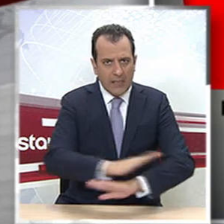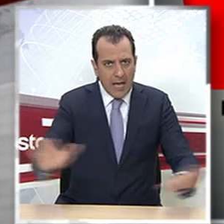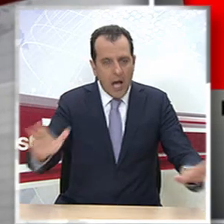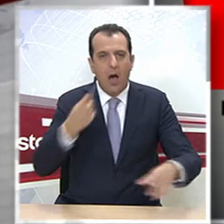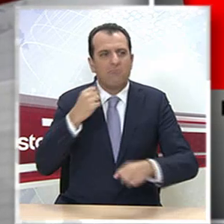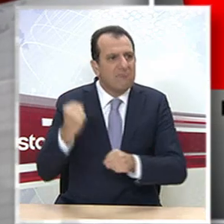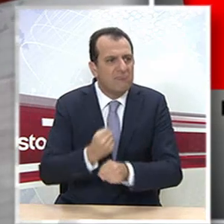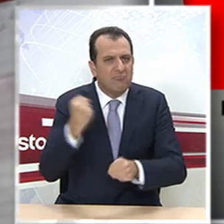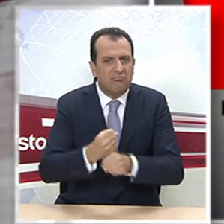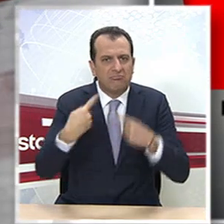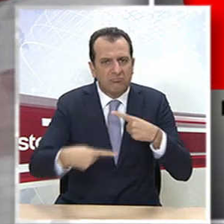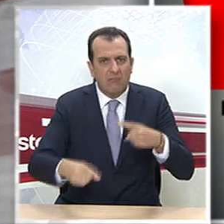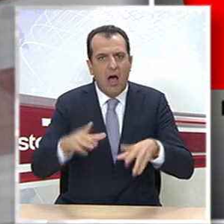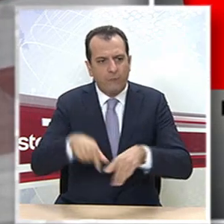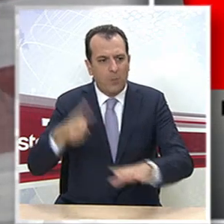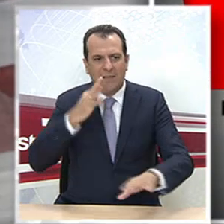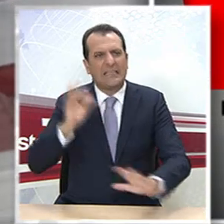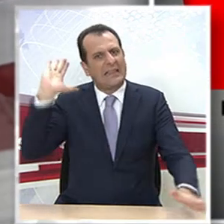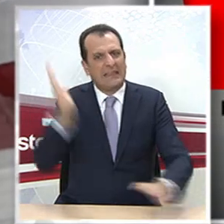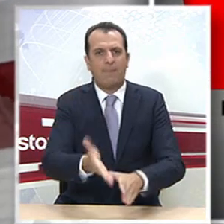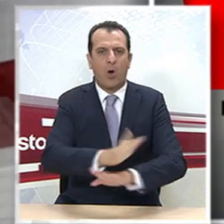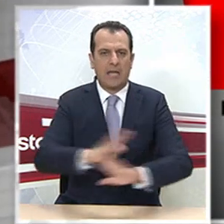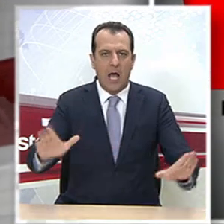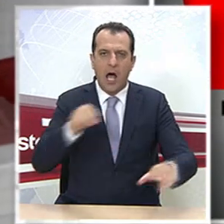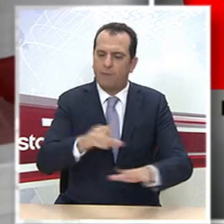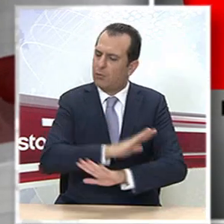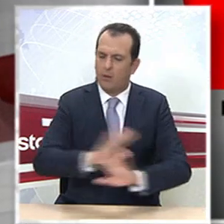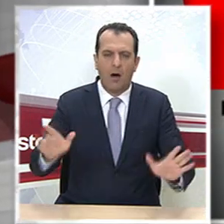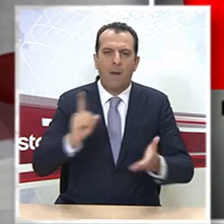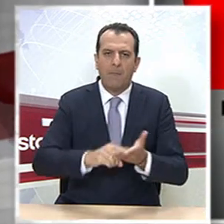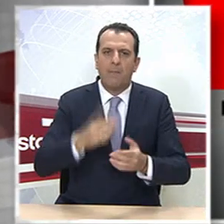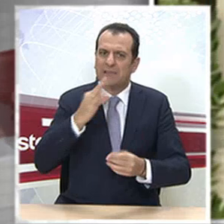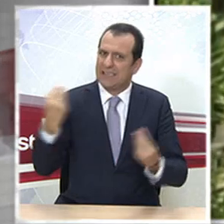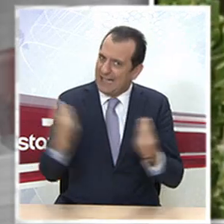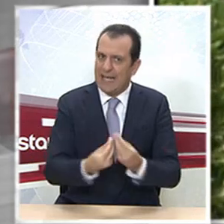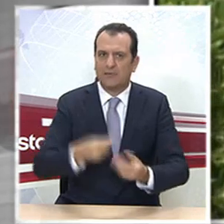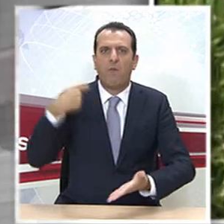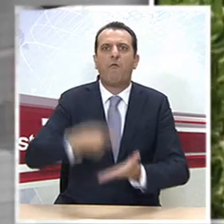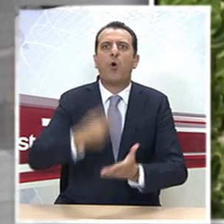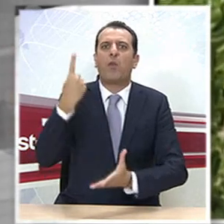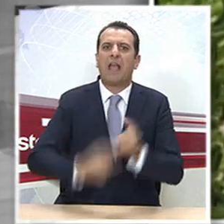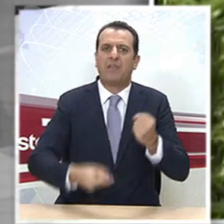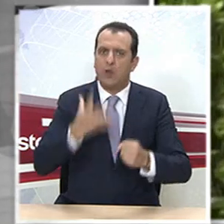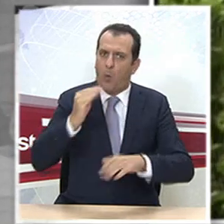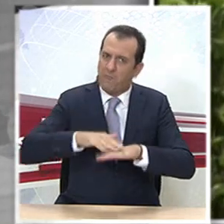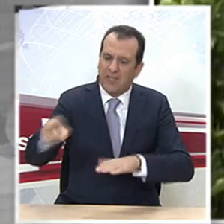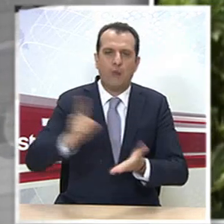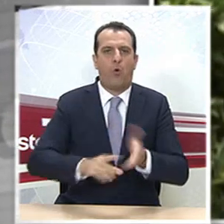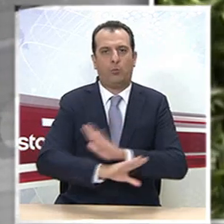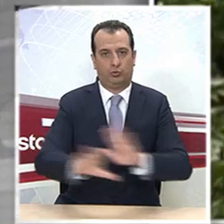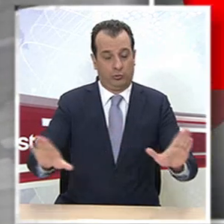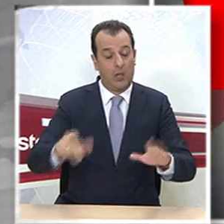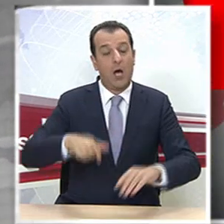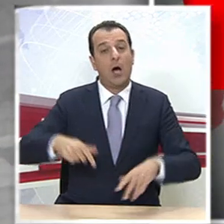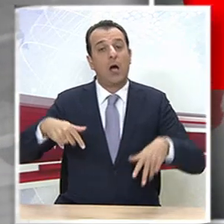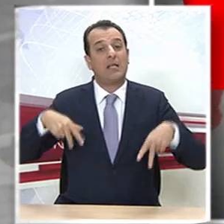τιμωρεί πρωτίστως τους πιο δημιουργικούς Έλληνες. Αποτελεί το μεγαλύτερο κίνητρο για φοροδιαφυγή. Το Μέγαρο Μαξίμου απάντησε σημειώνοντας ότι όταν ο